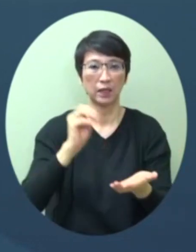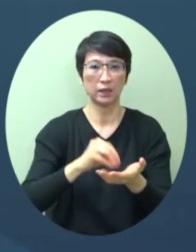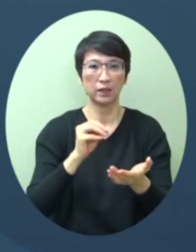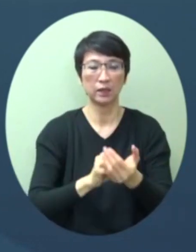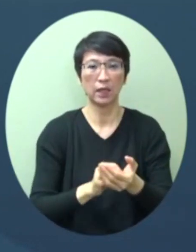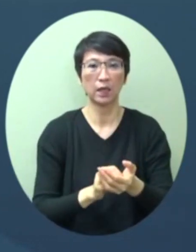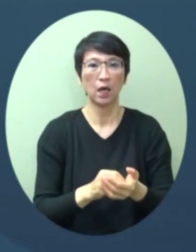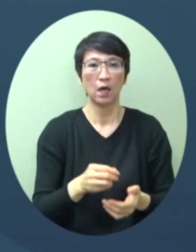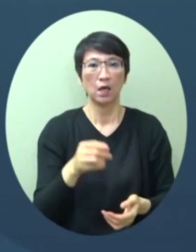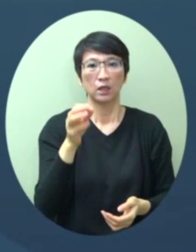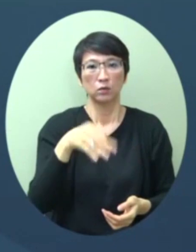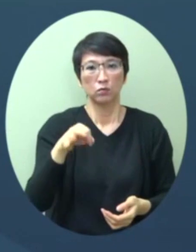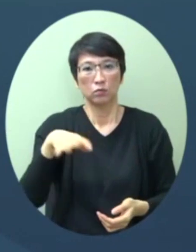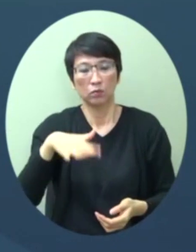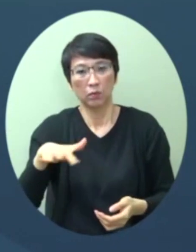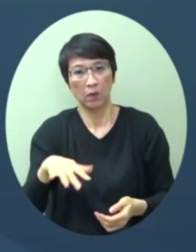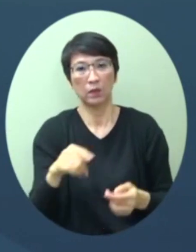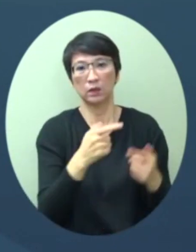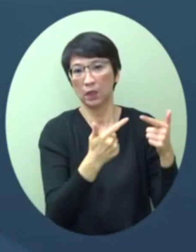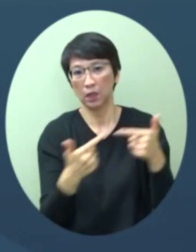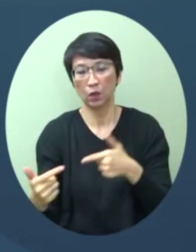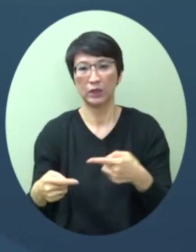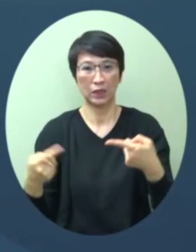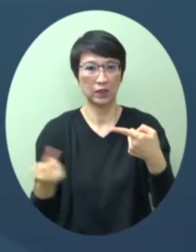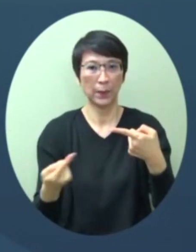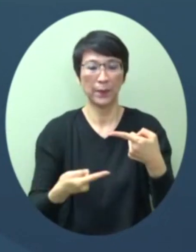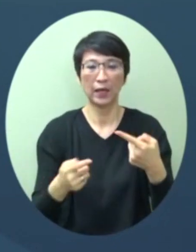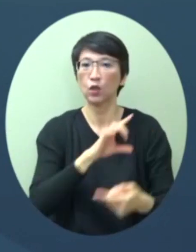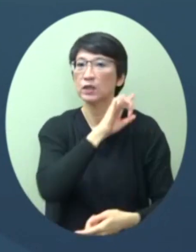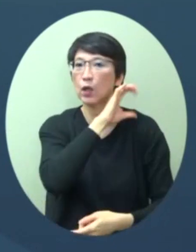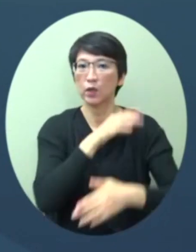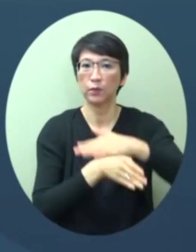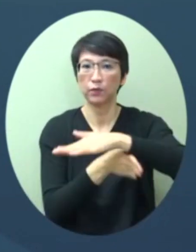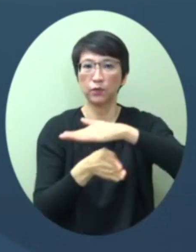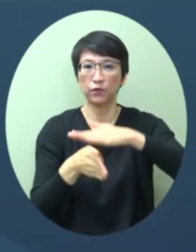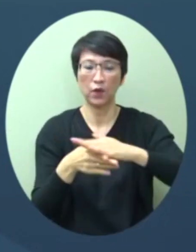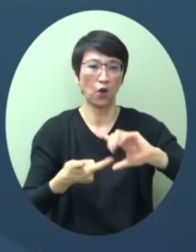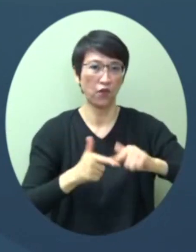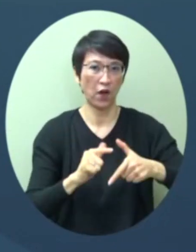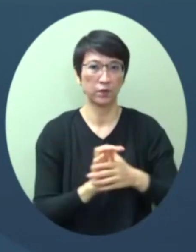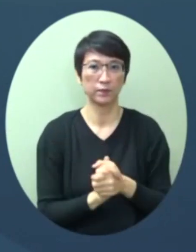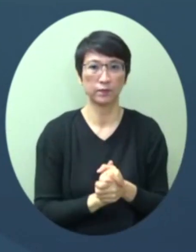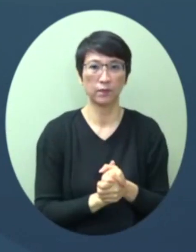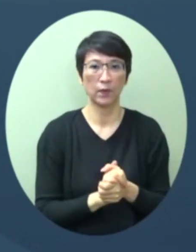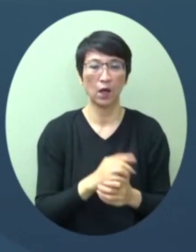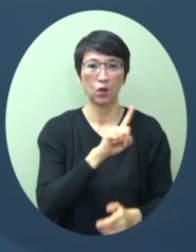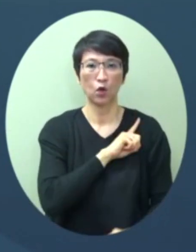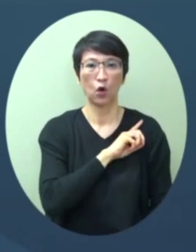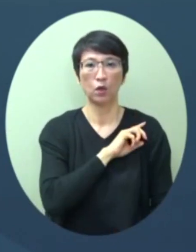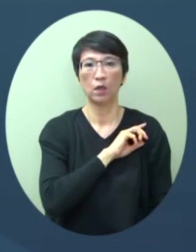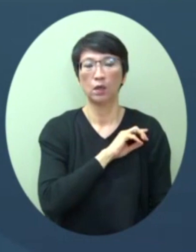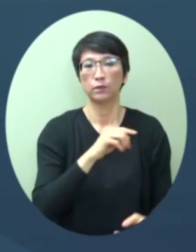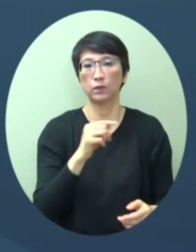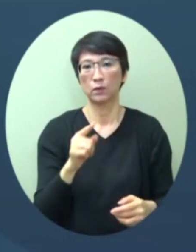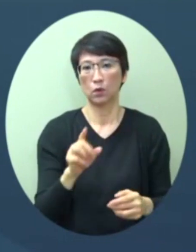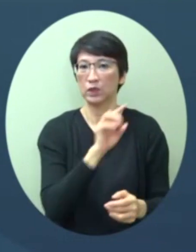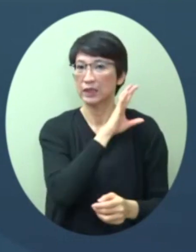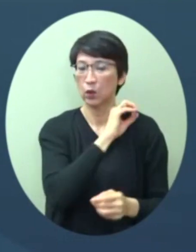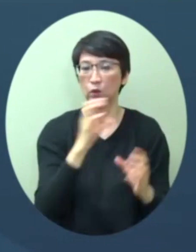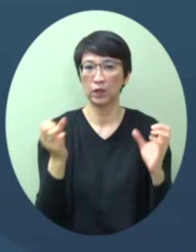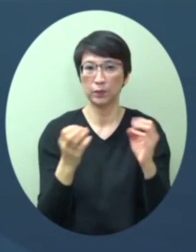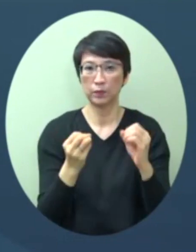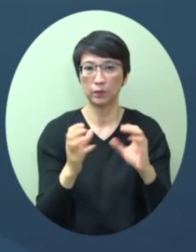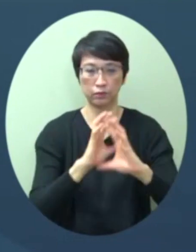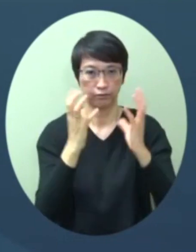供数千个至到一万个酒店房间的方案我亲自会和酒店业应该在明